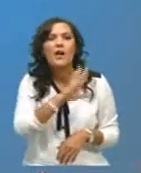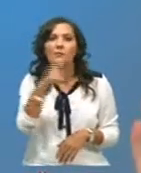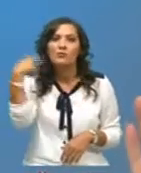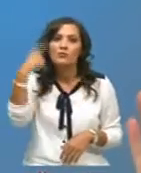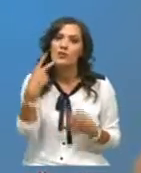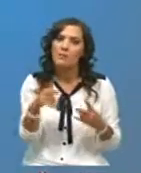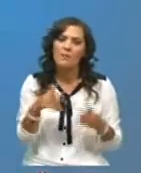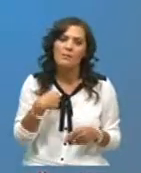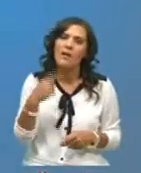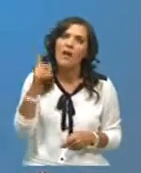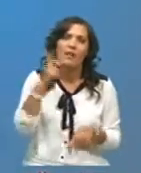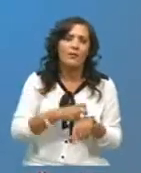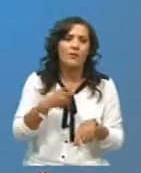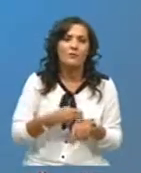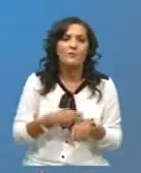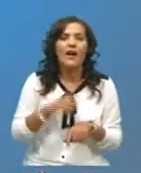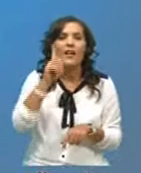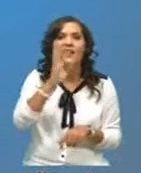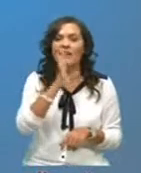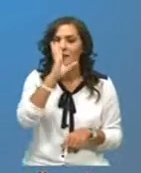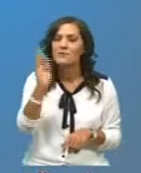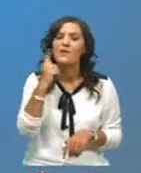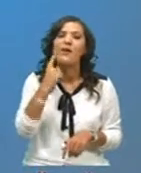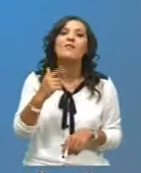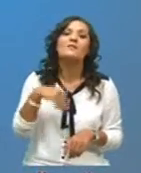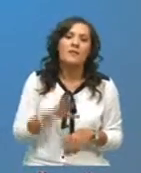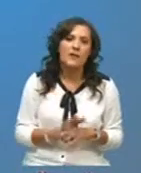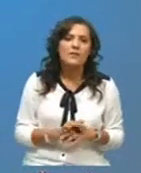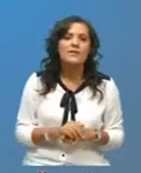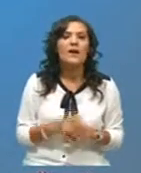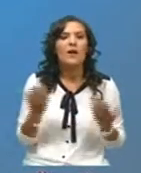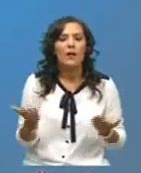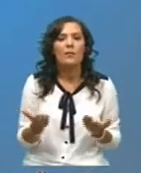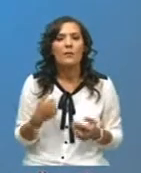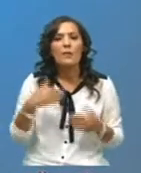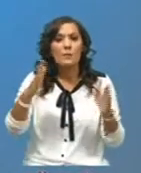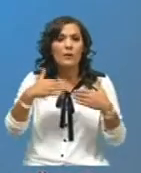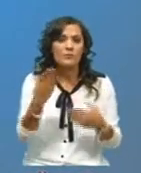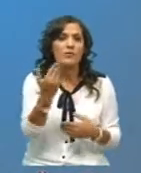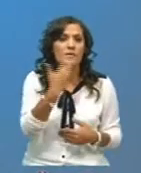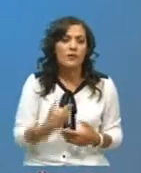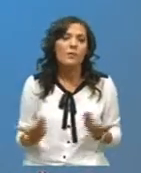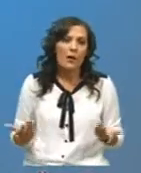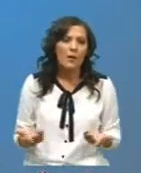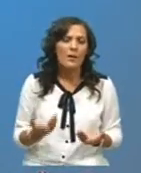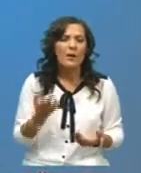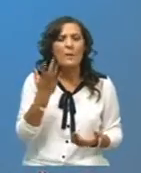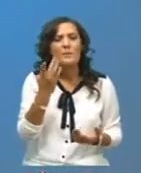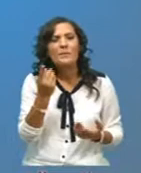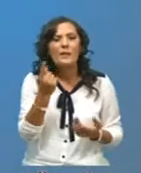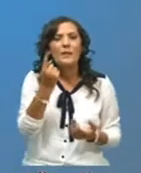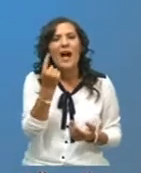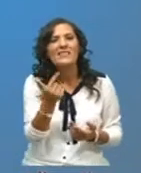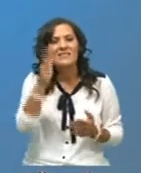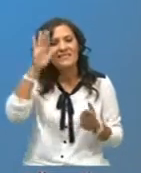düşünebilirler ben sinirli Allah kesme Allah kimseye göstermesin istersin ama yani ben de mangalı çok seviyorum Ama hepinize iyi